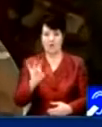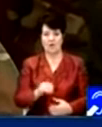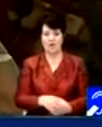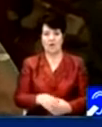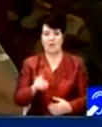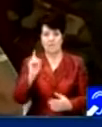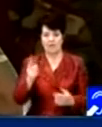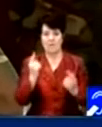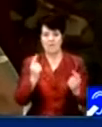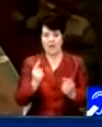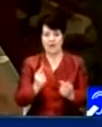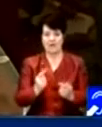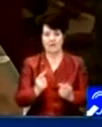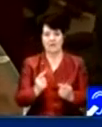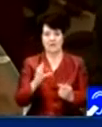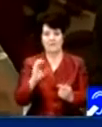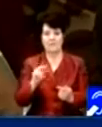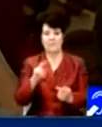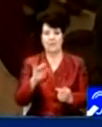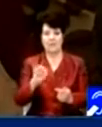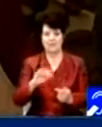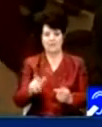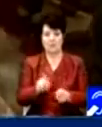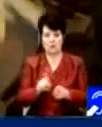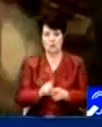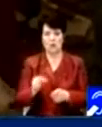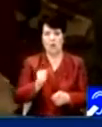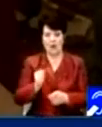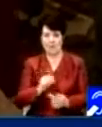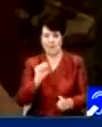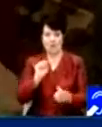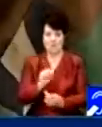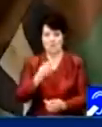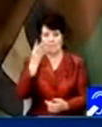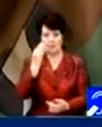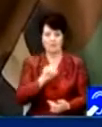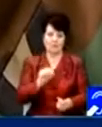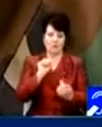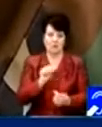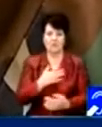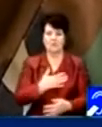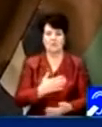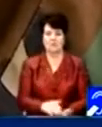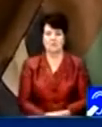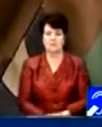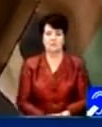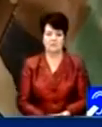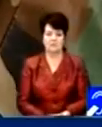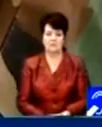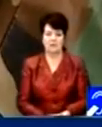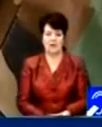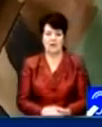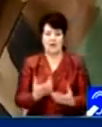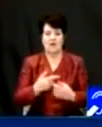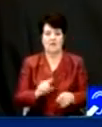Celor mai mari separatiști, care tot cu arma în mână au luptat contra Moldovei, contra noastră. Aceasta nu